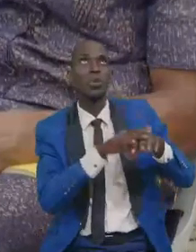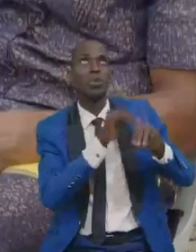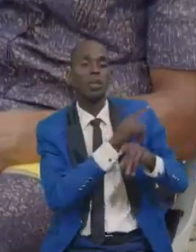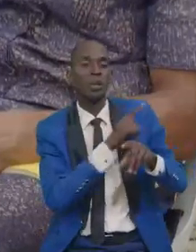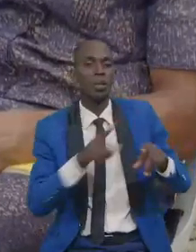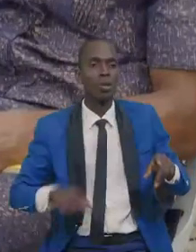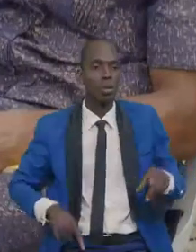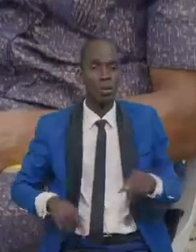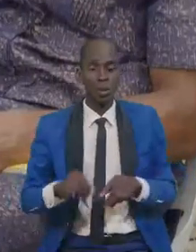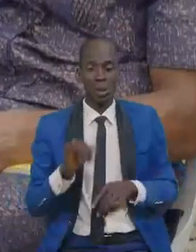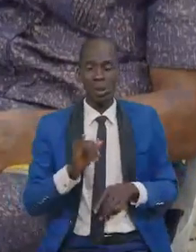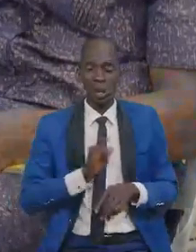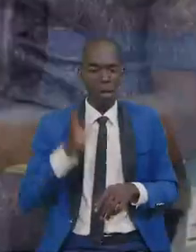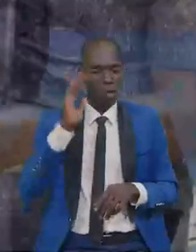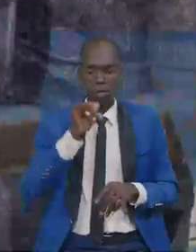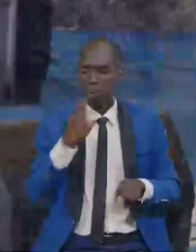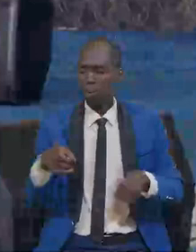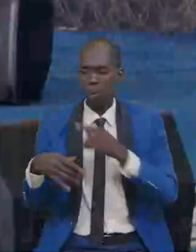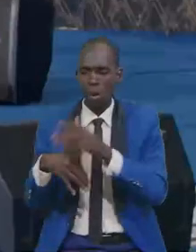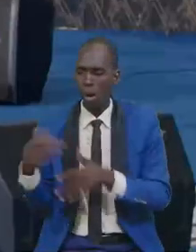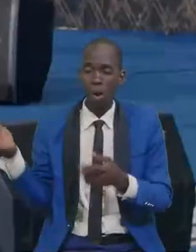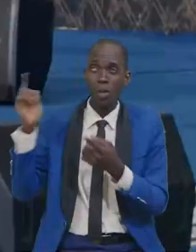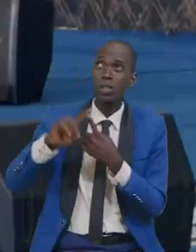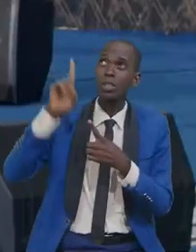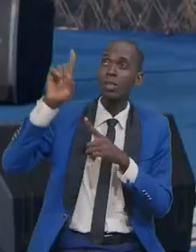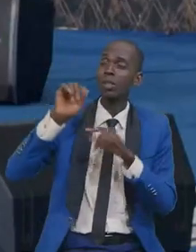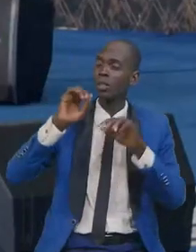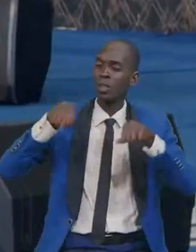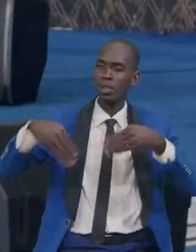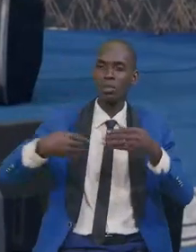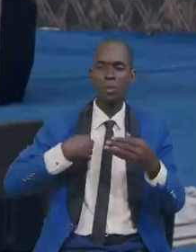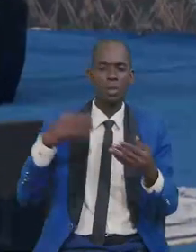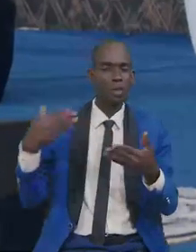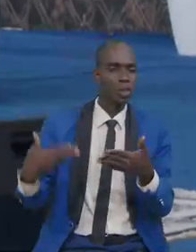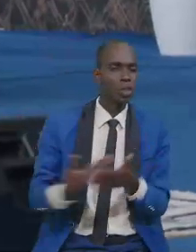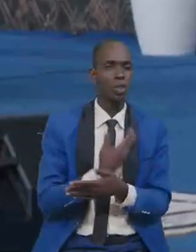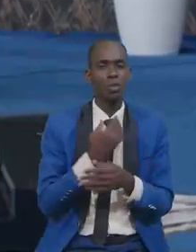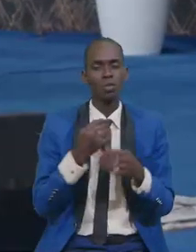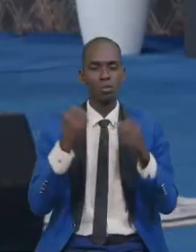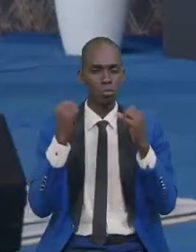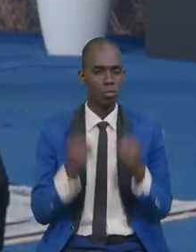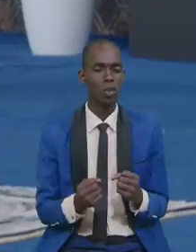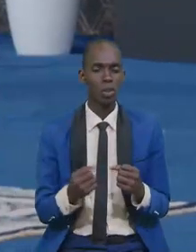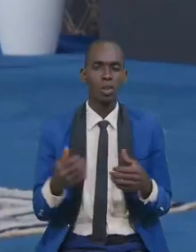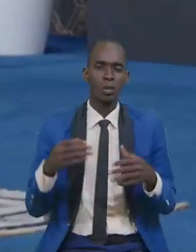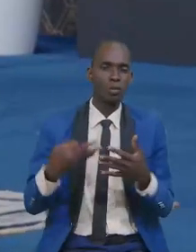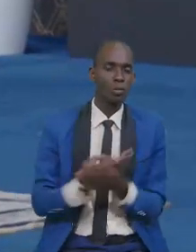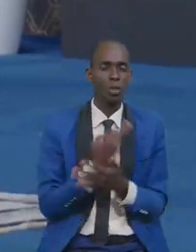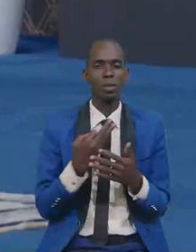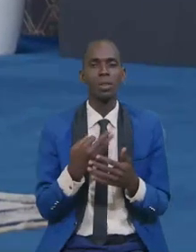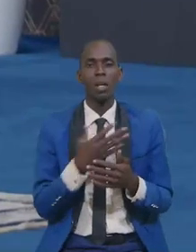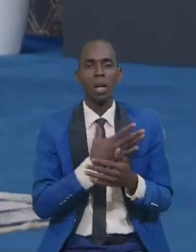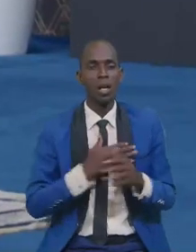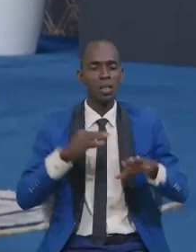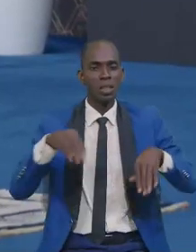Mais ceux qui se confient en l'Éternel, je ne vais pas sortir à moins qu'ils ne me rafraîchissent. Ils renouvellent ma